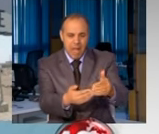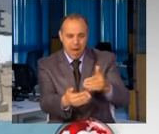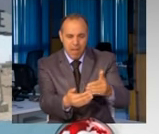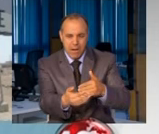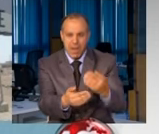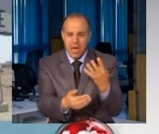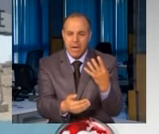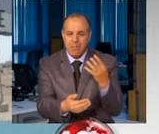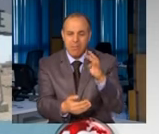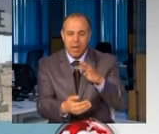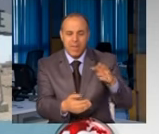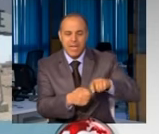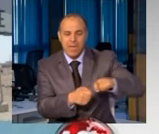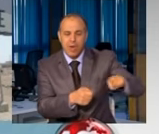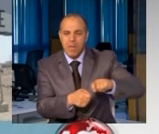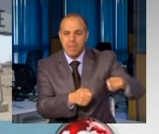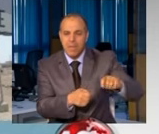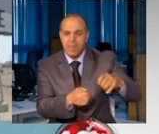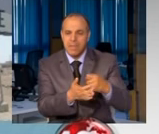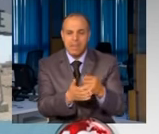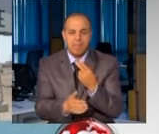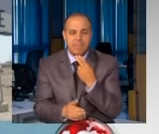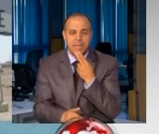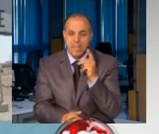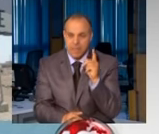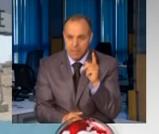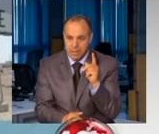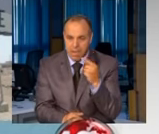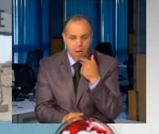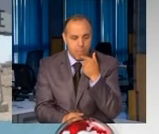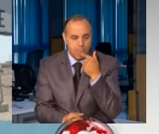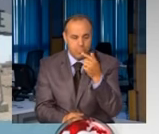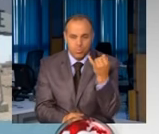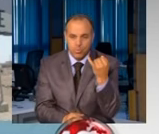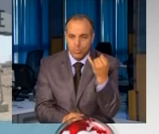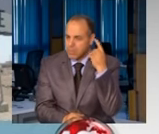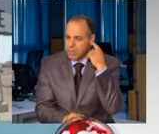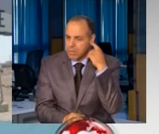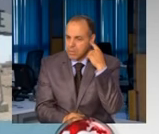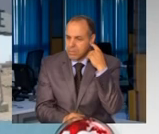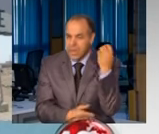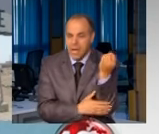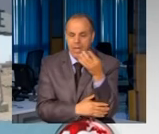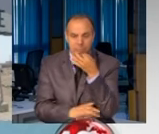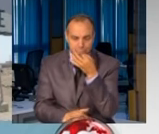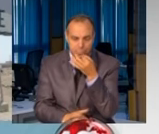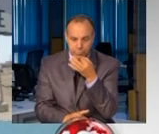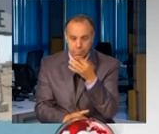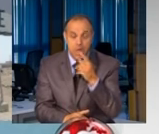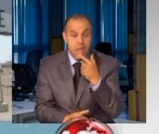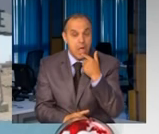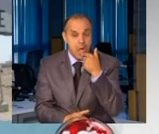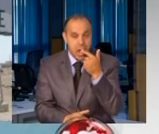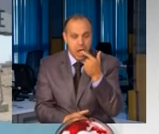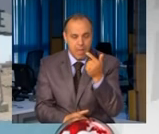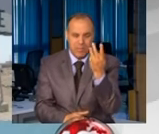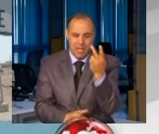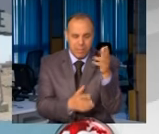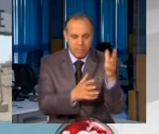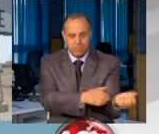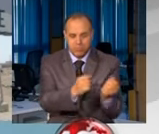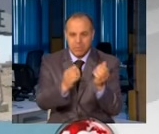نحو 44 كيلومتر من مدينة بنغردان، وفق ما ذكره مصدر من الحماية المدنية. وقد تم نقل الجثث